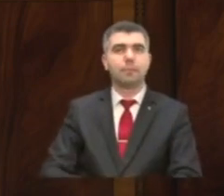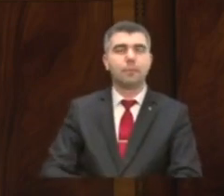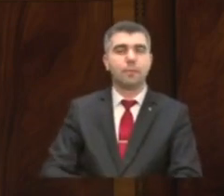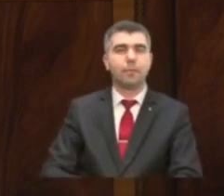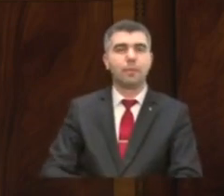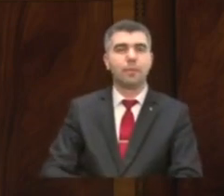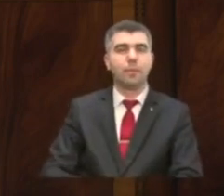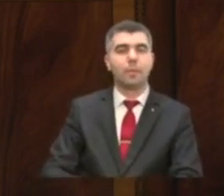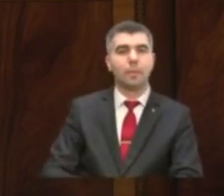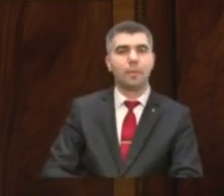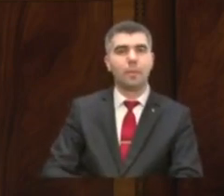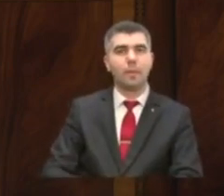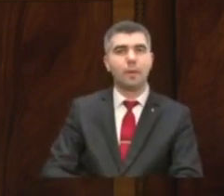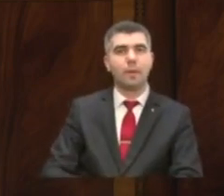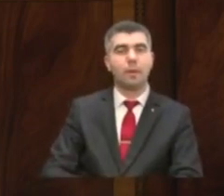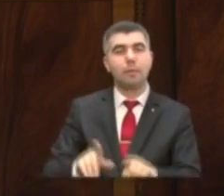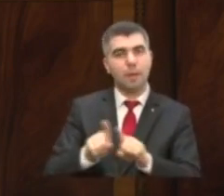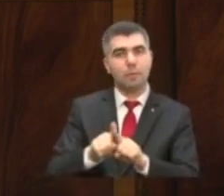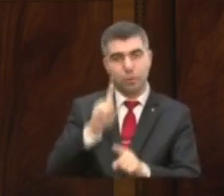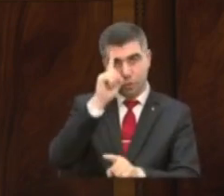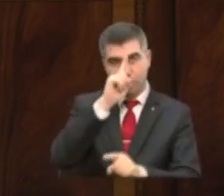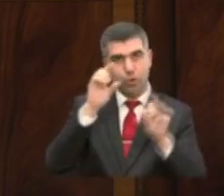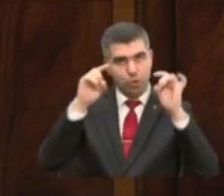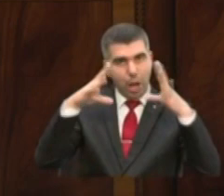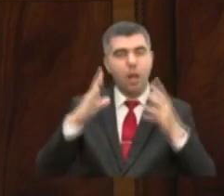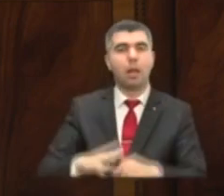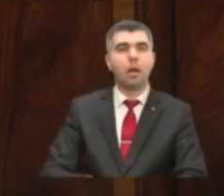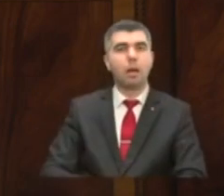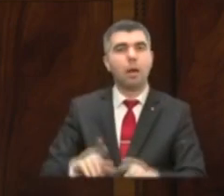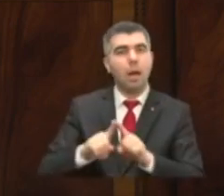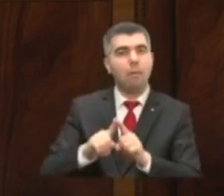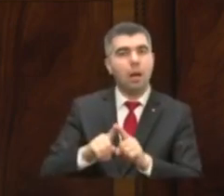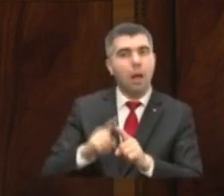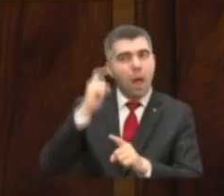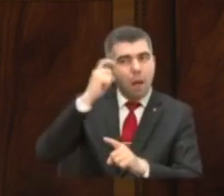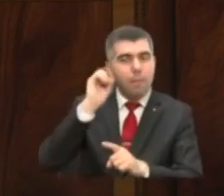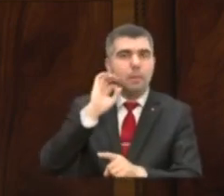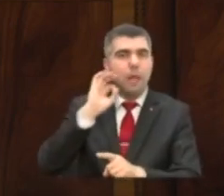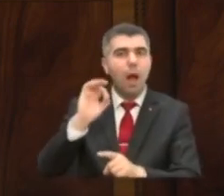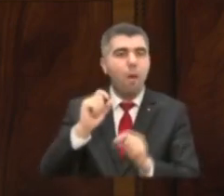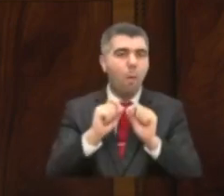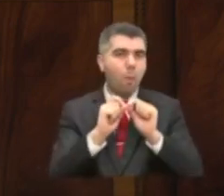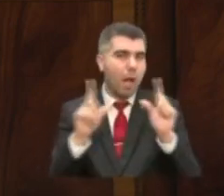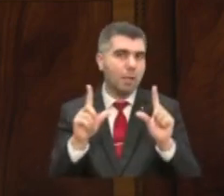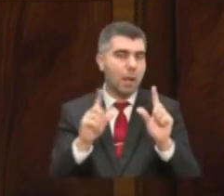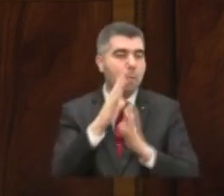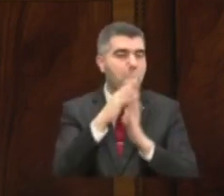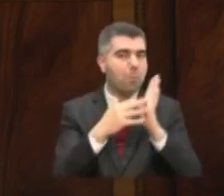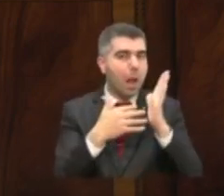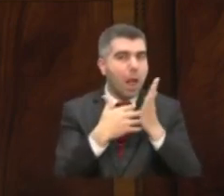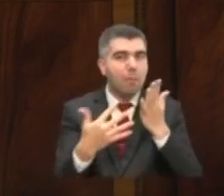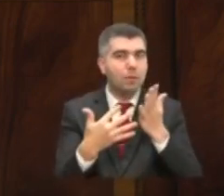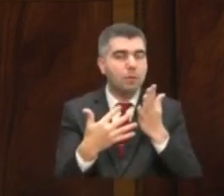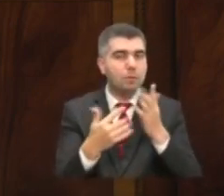الحكومة، نامل أن يكون لديكم تصور واضح وبرنامج محدد